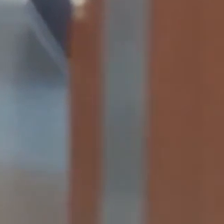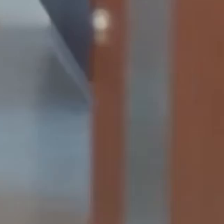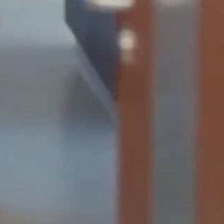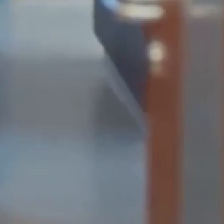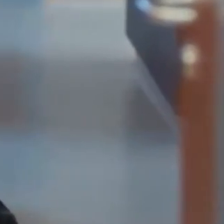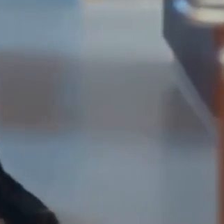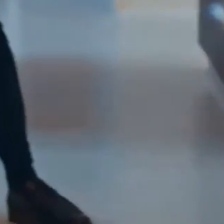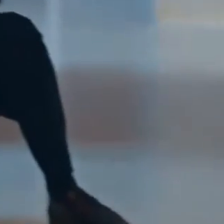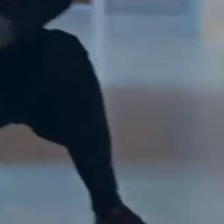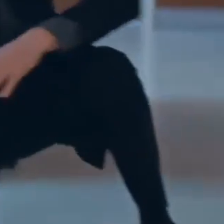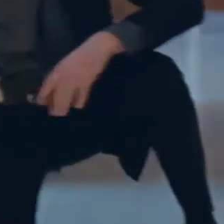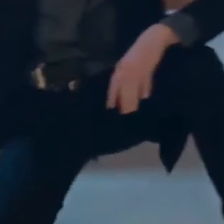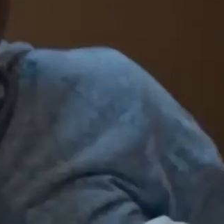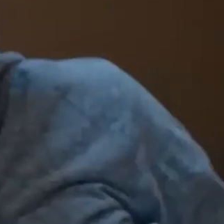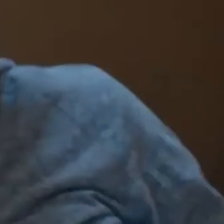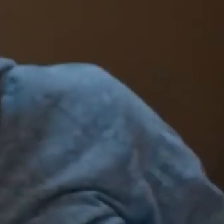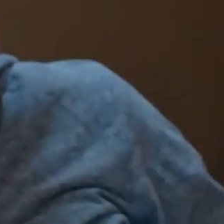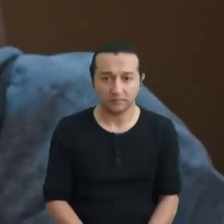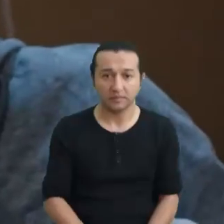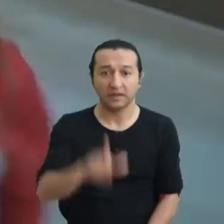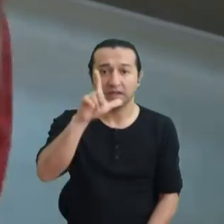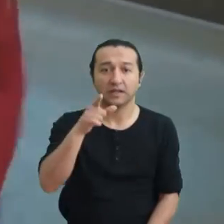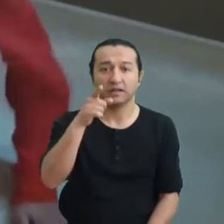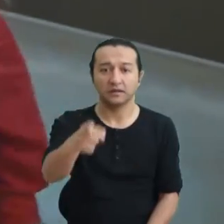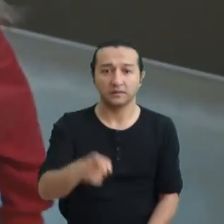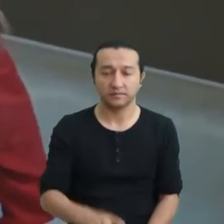yaşanıyor. Stefan aldı ve Leyla'yı kenara itti. Leyla?